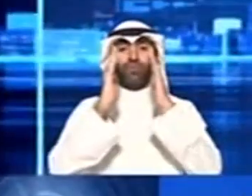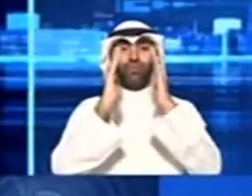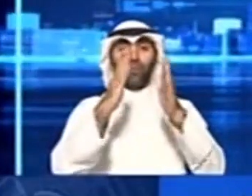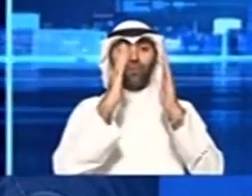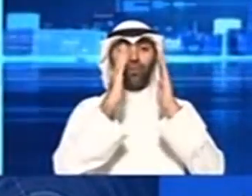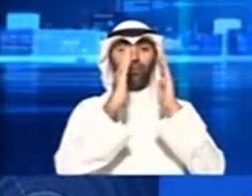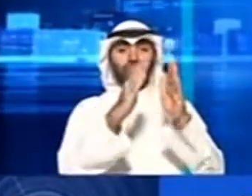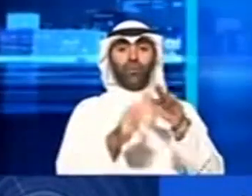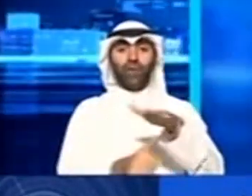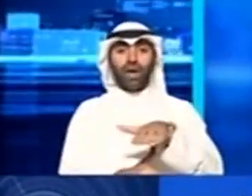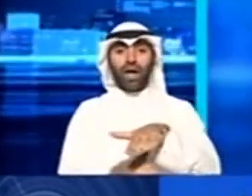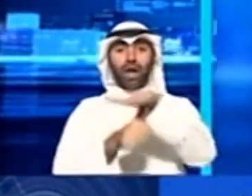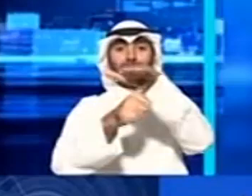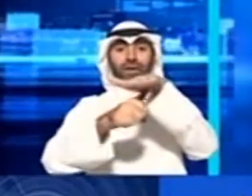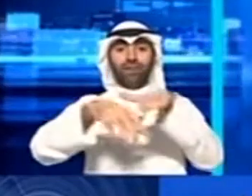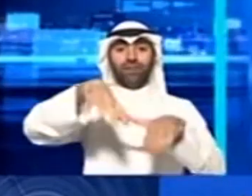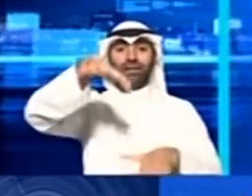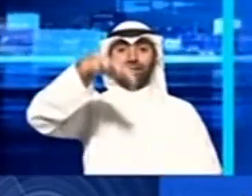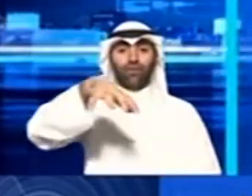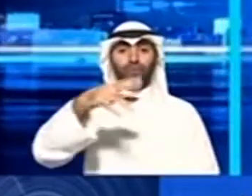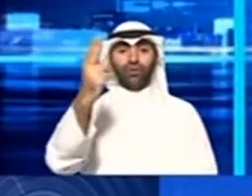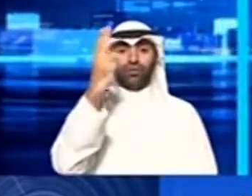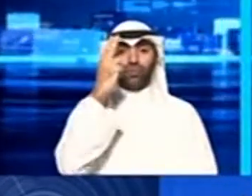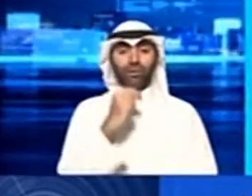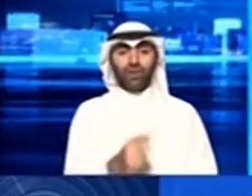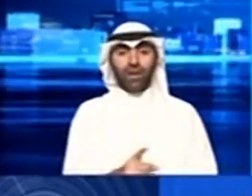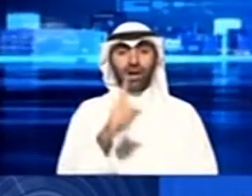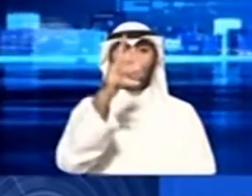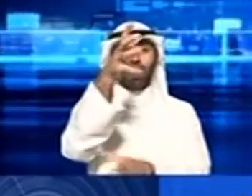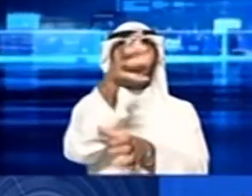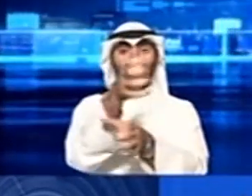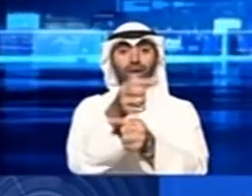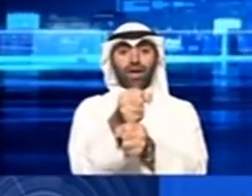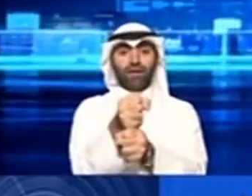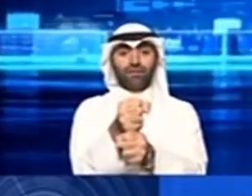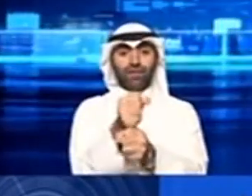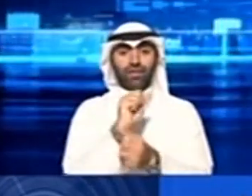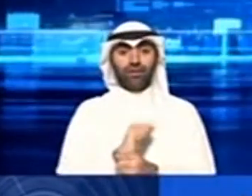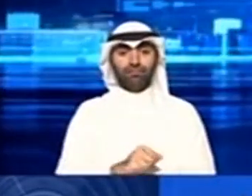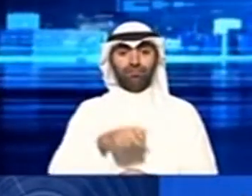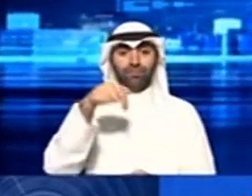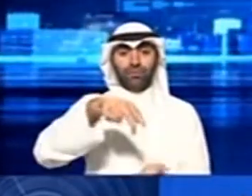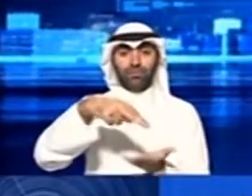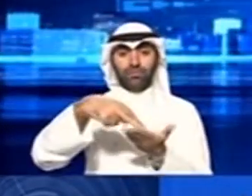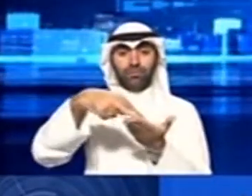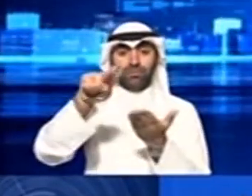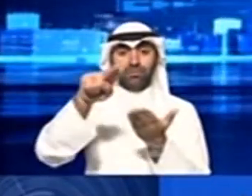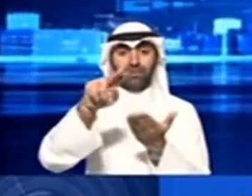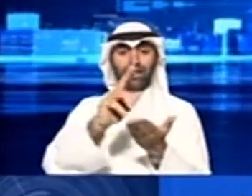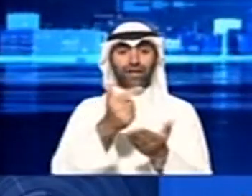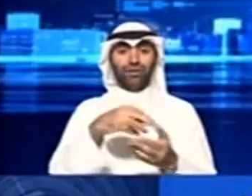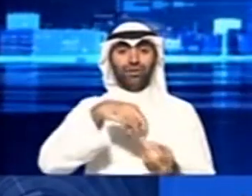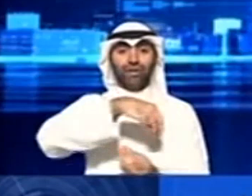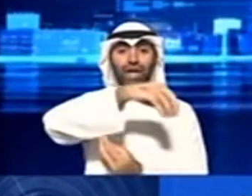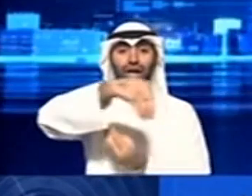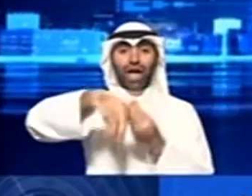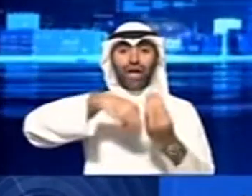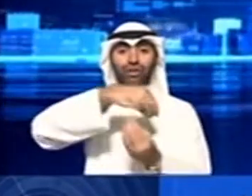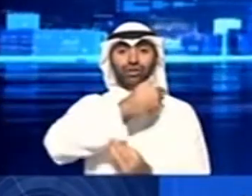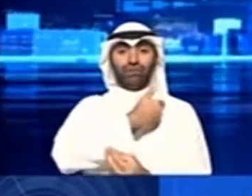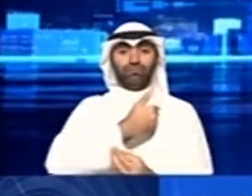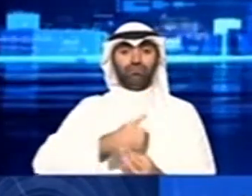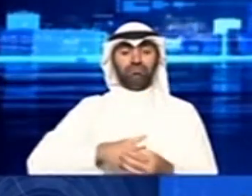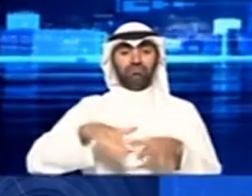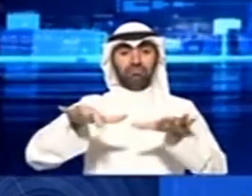الملك سلمان بن عبد العزيز آل سعود حفظه الله ملك المملكة العربية السعودية الشقيقة. ضمنها تهاني حضرة صاحب السمو أمير